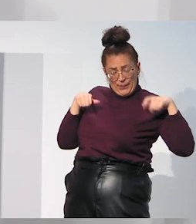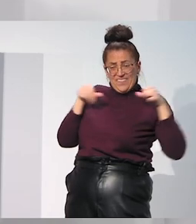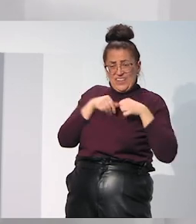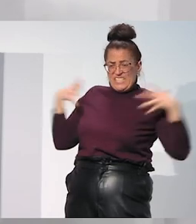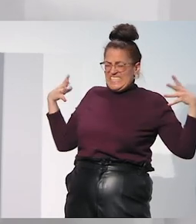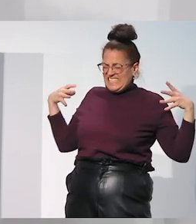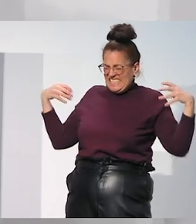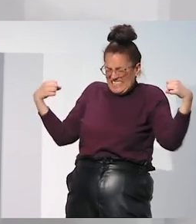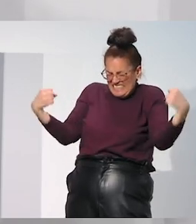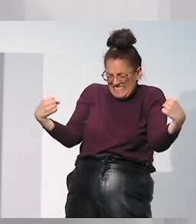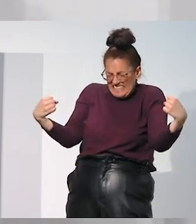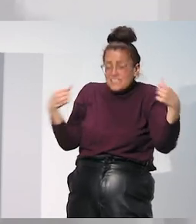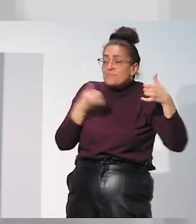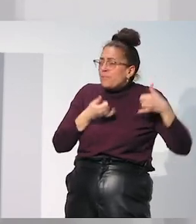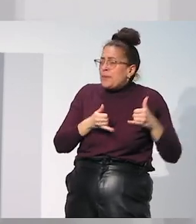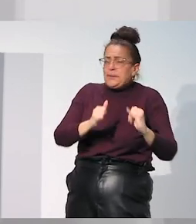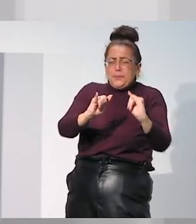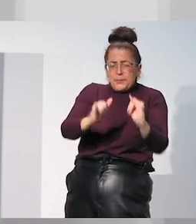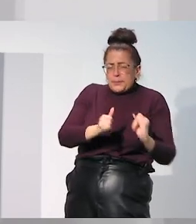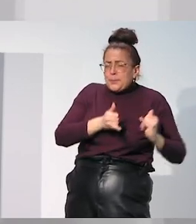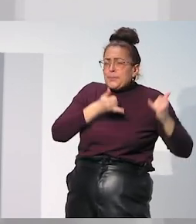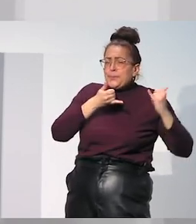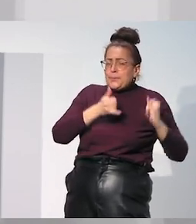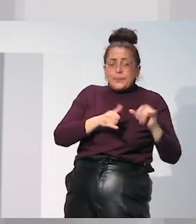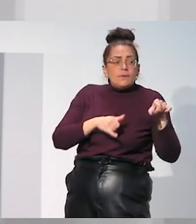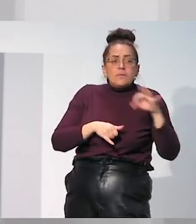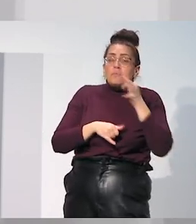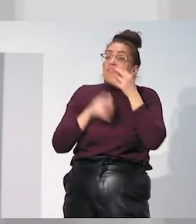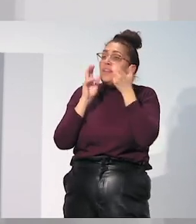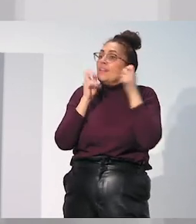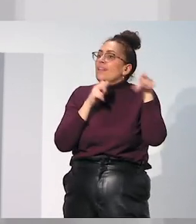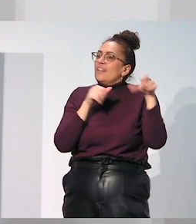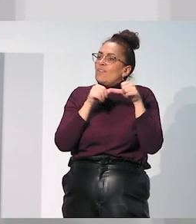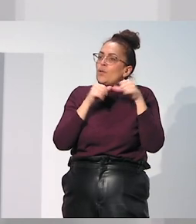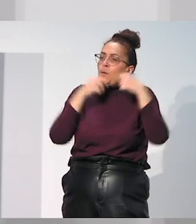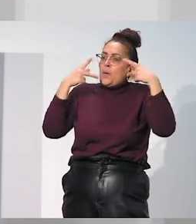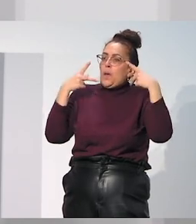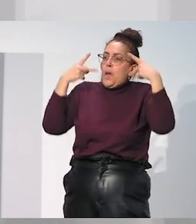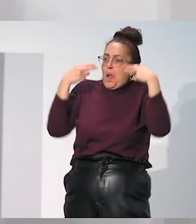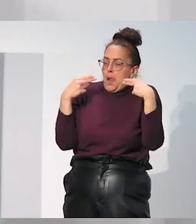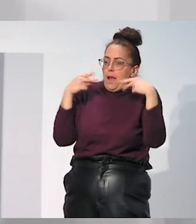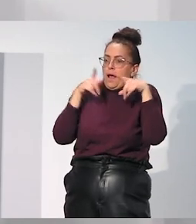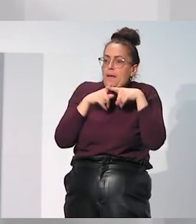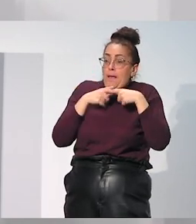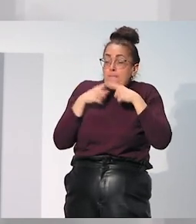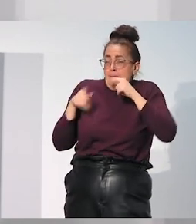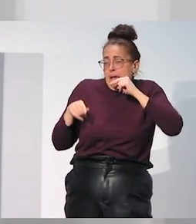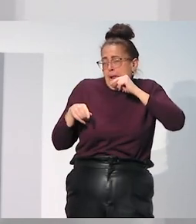sur les cordes. Ils ferment les yeux, leurs visages se plissent dans l'effort.